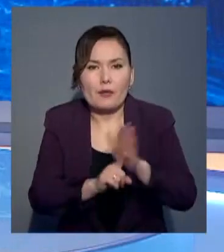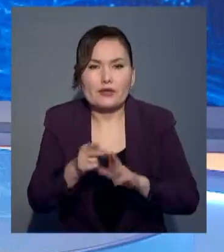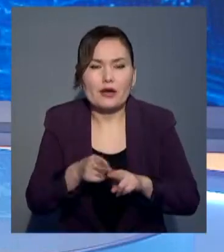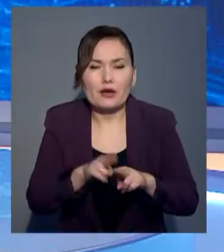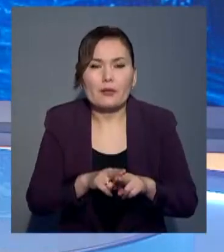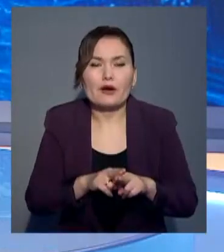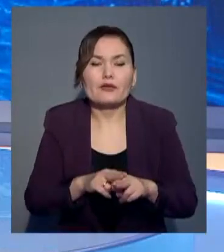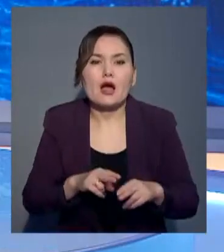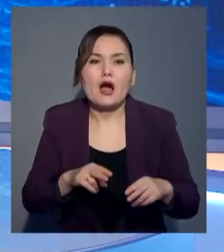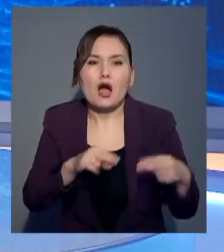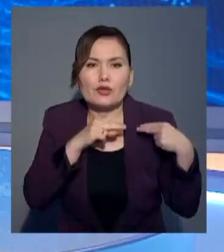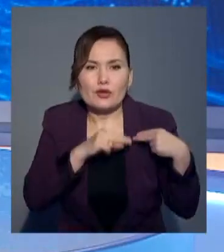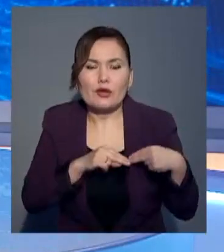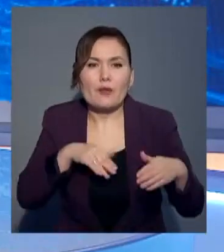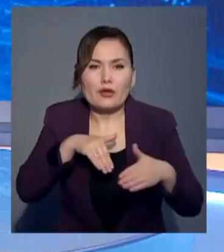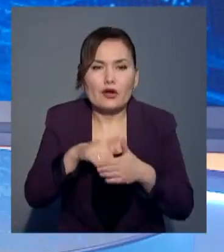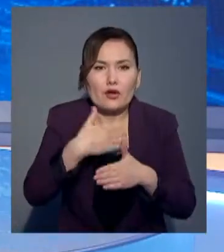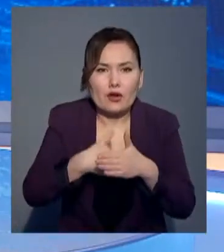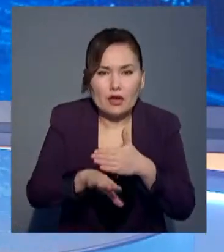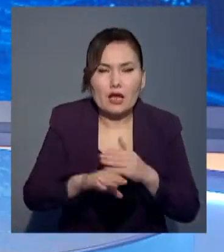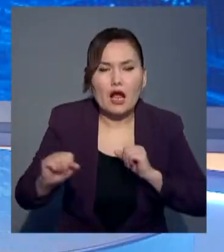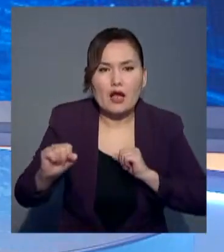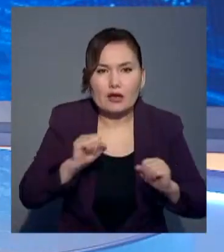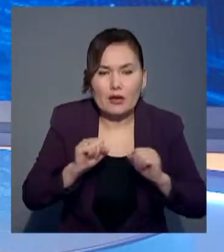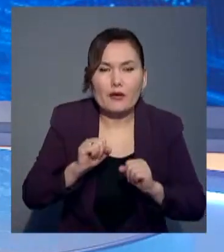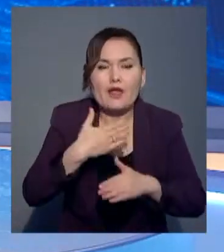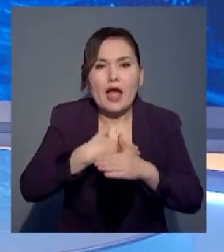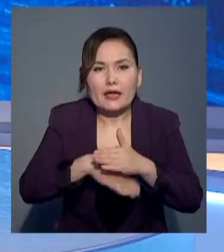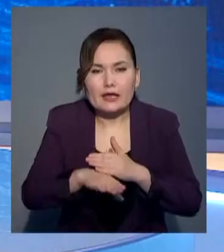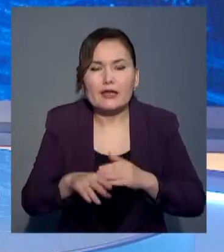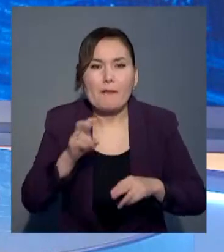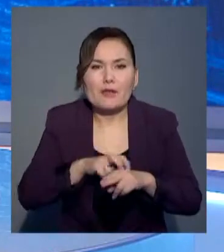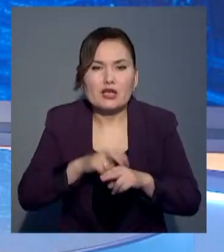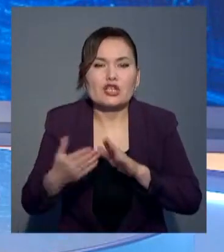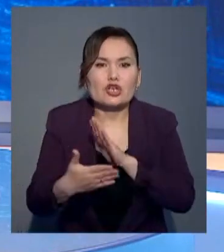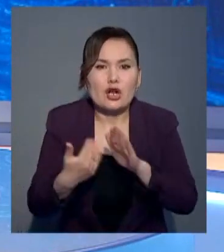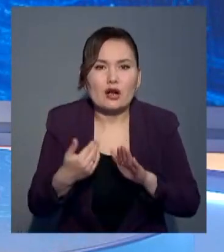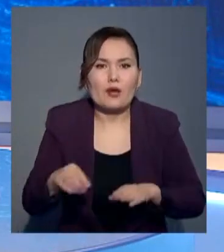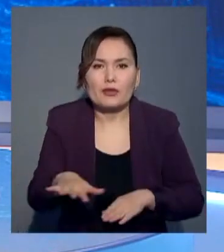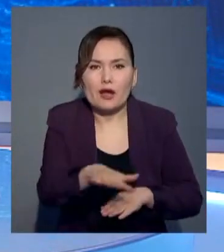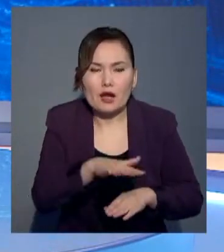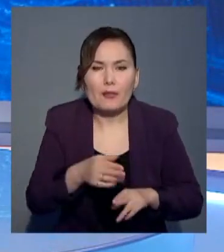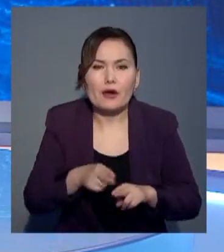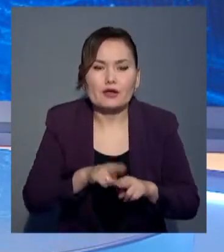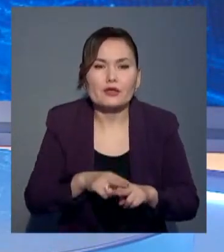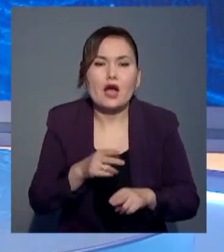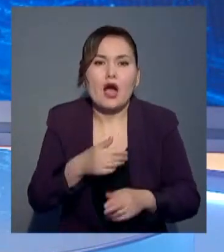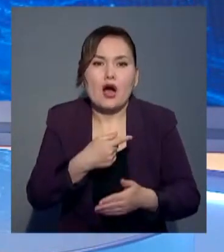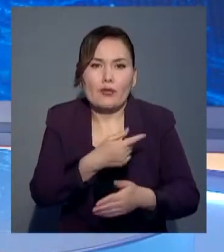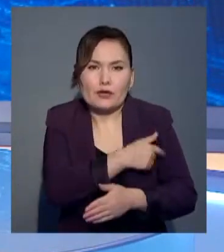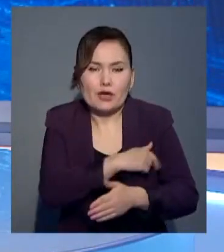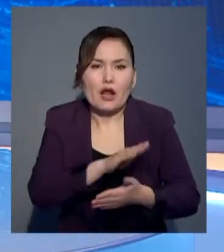және іссапардағы барлық медицина қызметкері шақыртылды. Қазірдің өзінде бірнеше өңірде қоғамдық орындарда